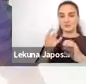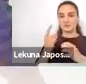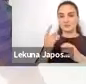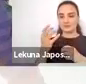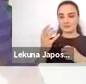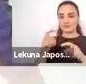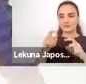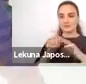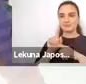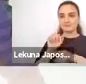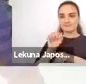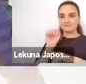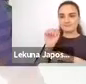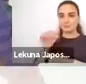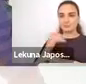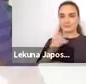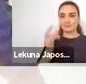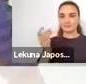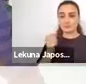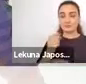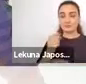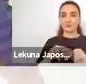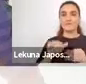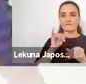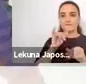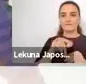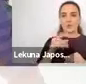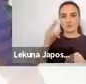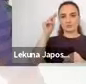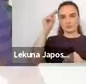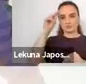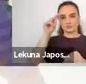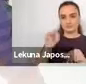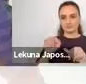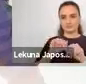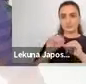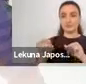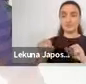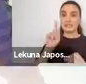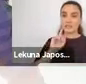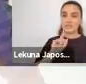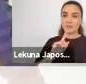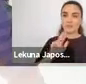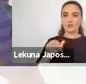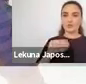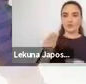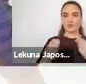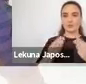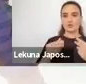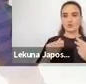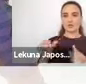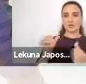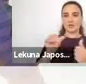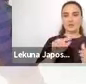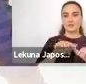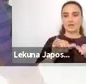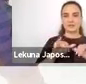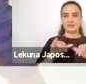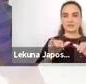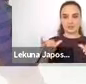მისთვის გამოწვევაა, უბრალოდ თან არის თამაში და მისთვის სასიამოვნო და ეს ეხმარება მას